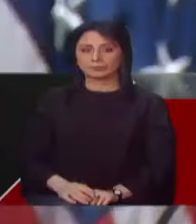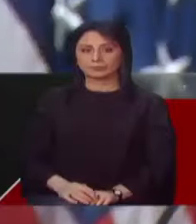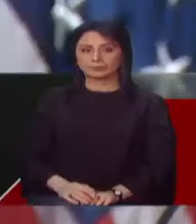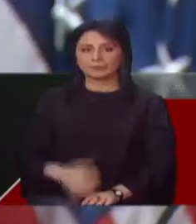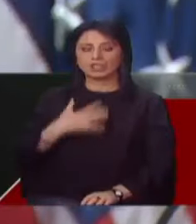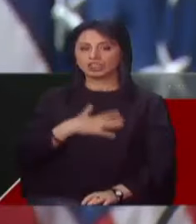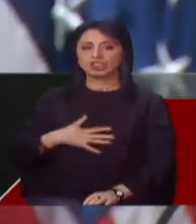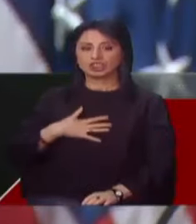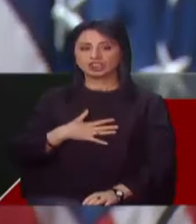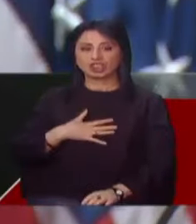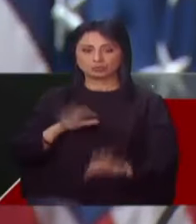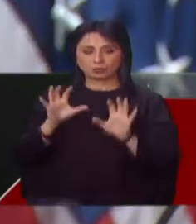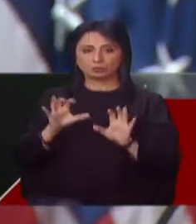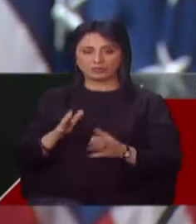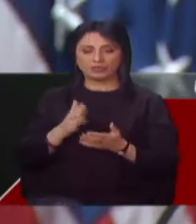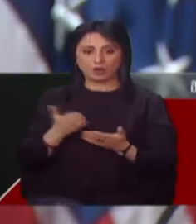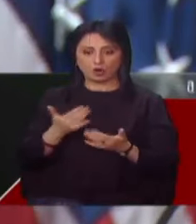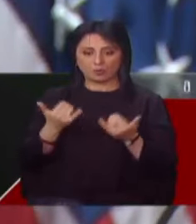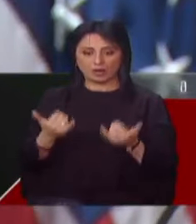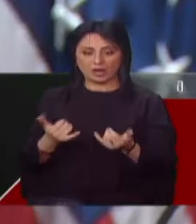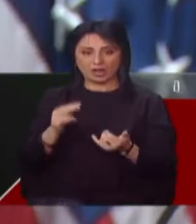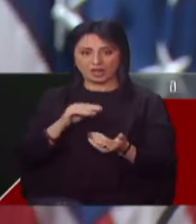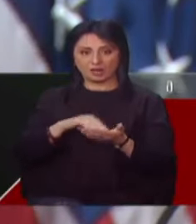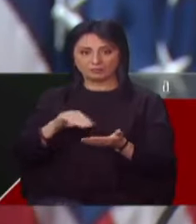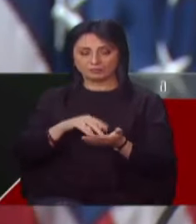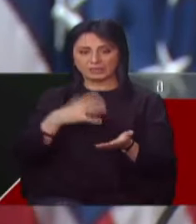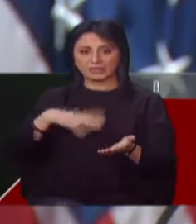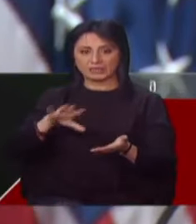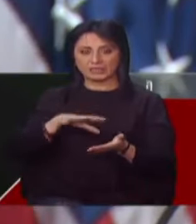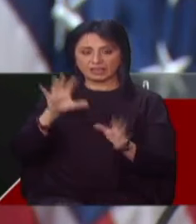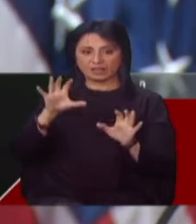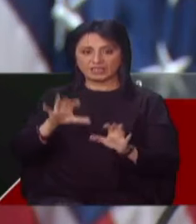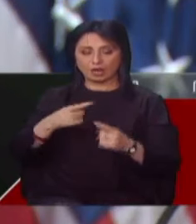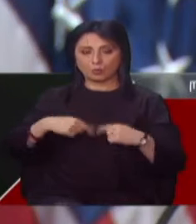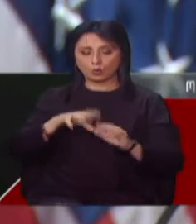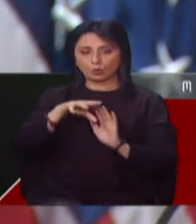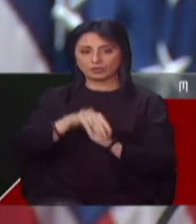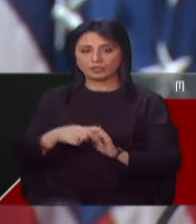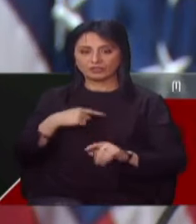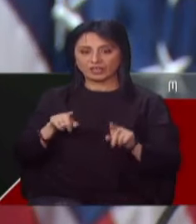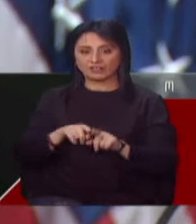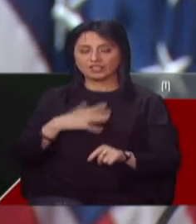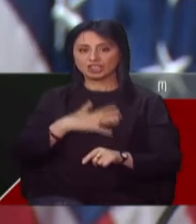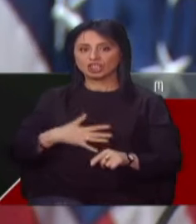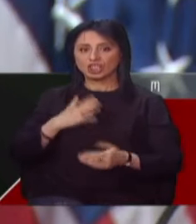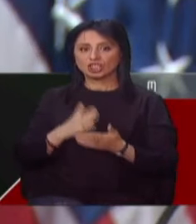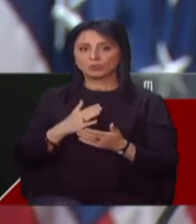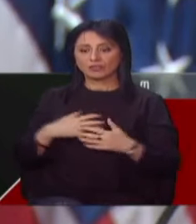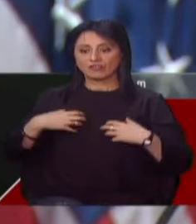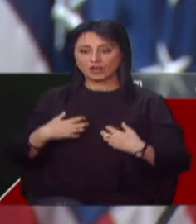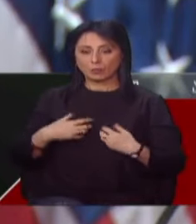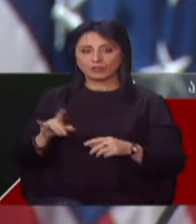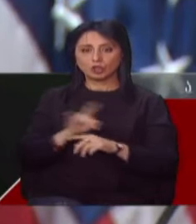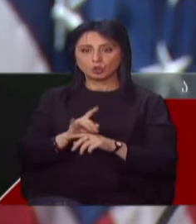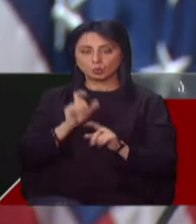ღმად ვარ ჩეშფოთებული კანონმდებლობით, რომელიც ამჟამად მუშავდება საქართველოს საკანონმდებლო ორგანოში. ჩვენ ასევე ჩეშფოთებული ვართ და ვგმობთ